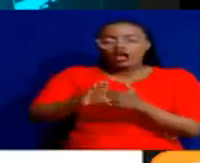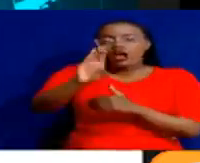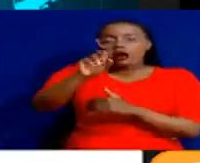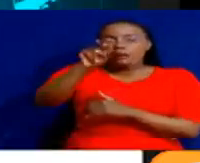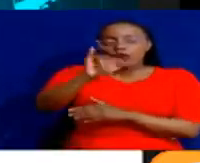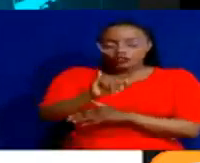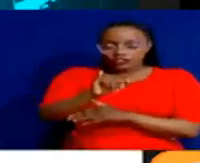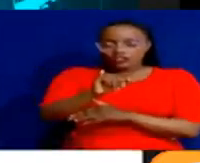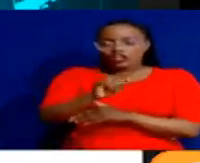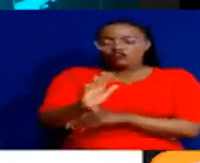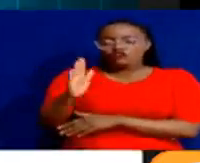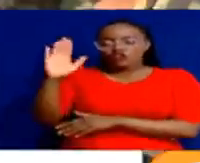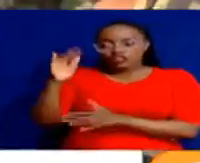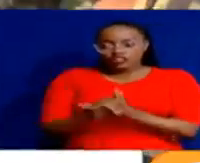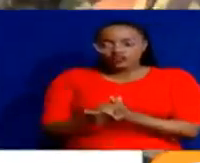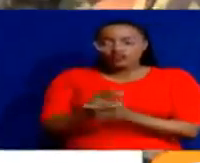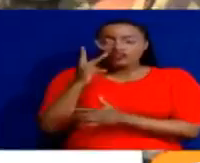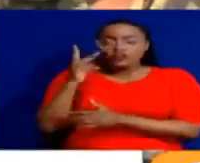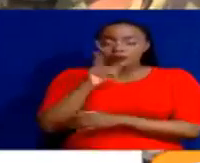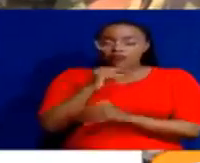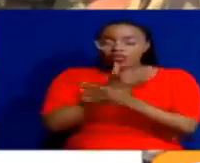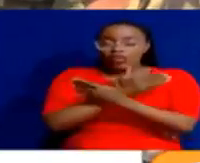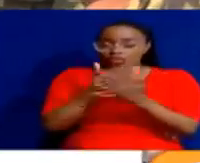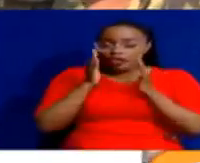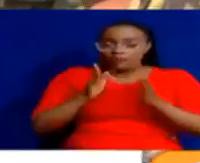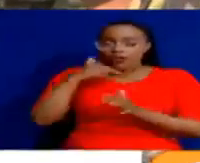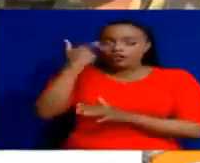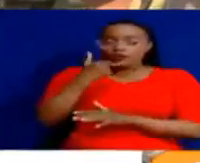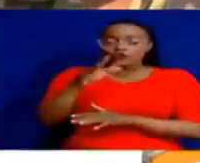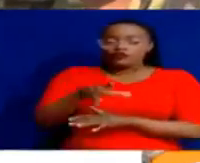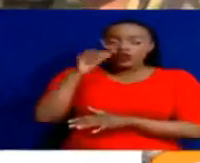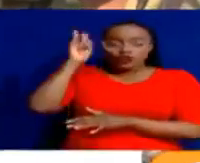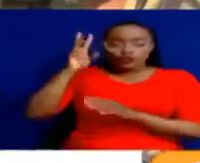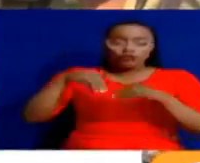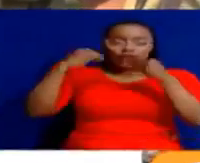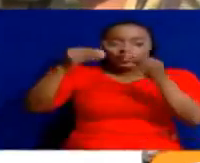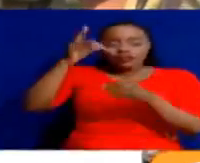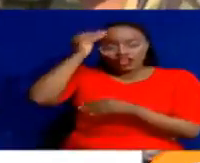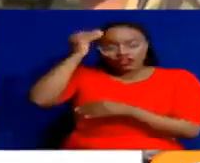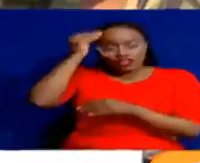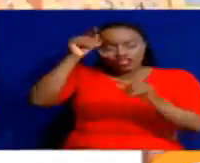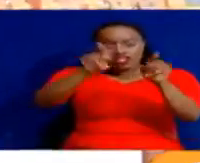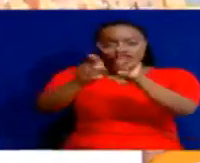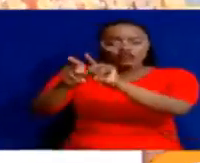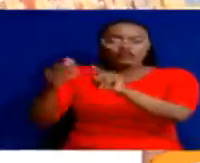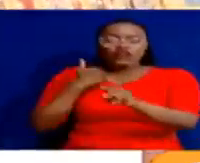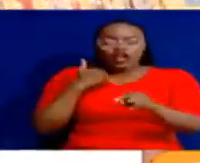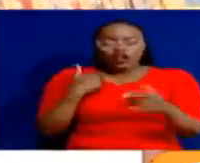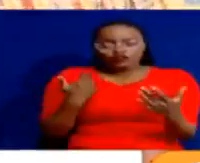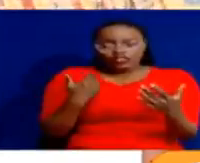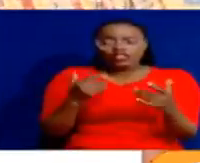Boni. Bendera fata upepo. Na unakuta yoyote ambaye atakayempatia elimu ile ama atakayemsemesha namna